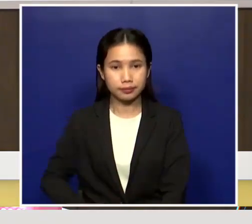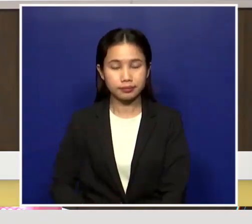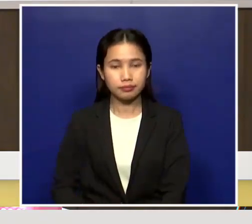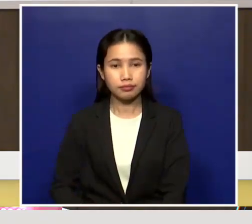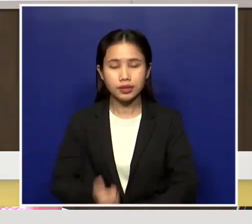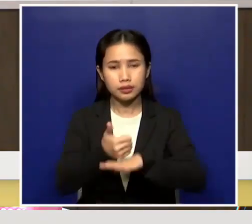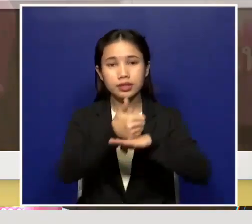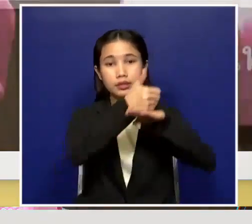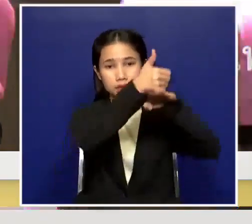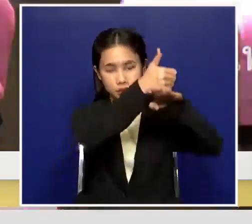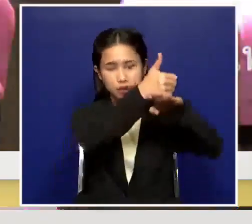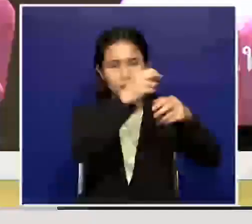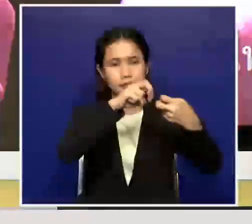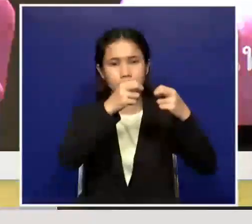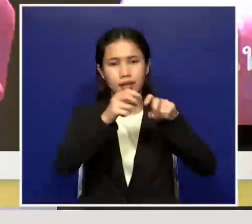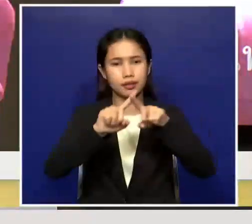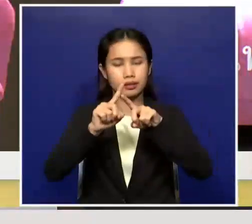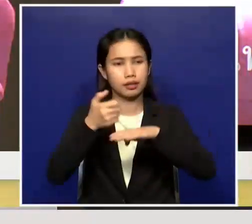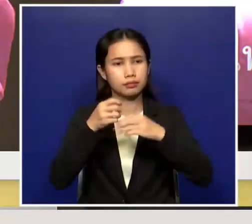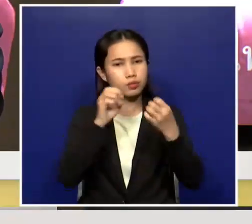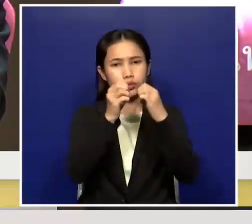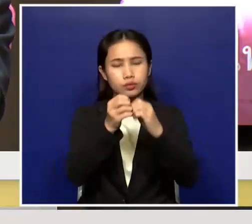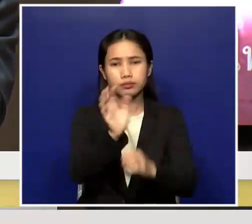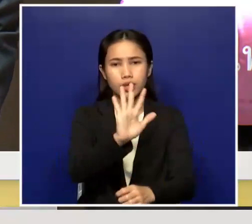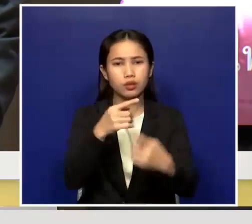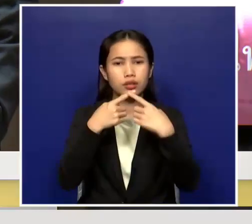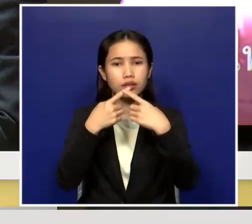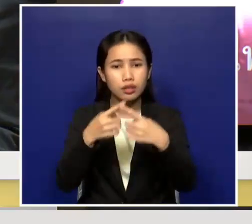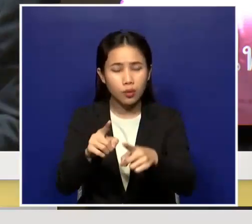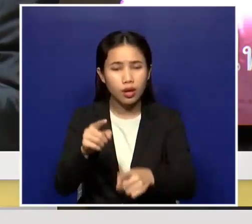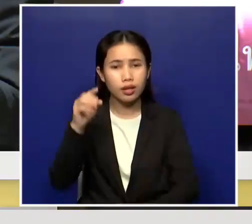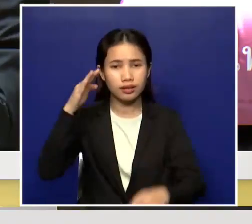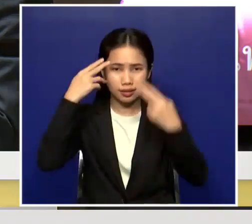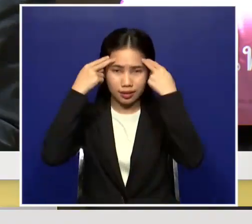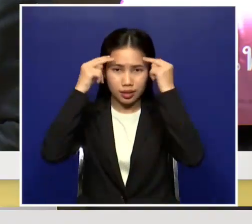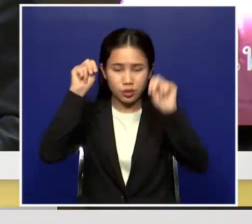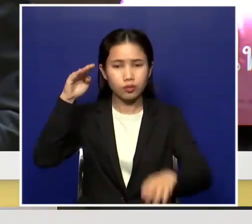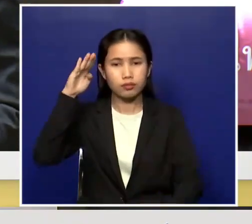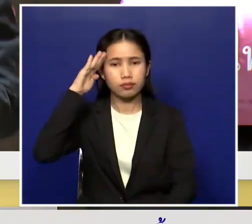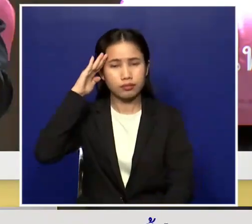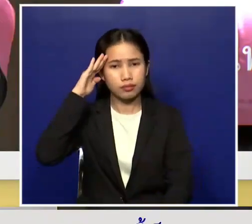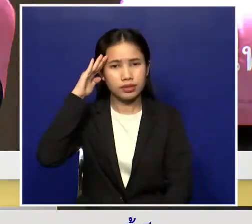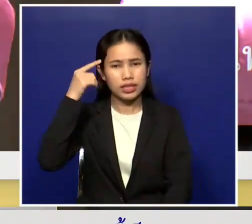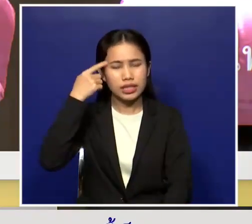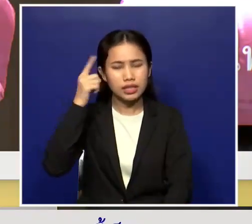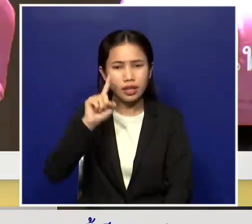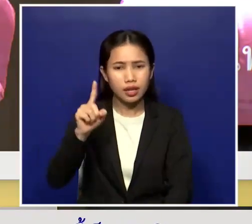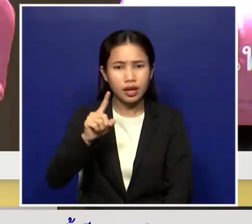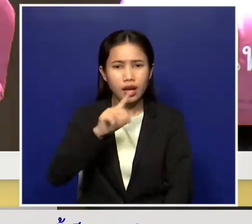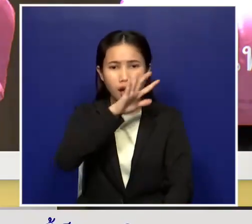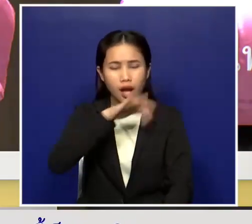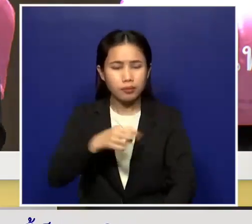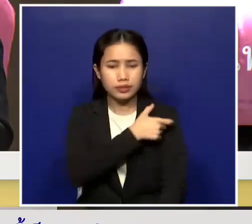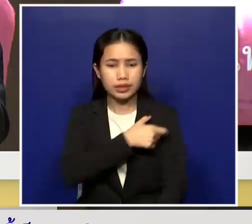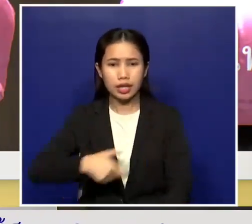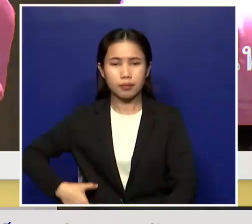งแต่นายกคนนี้ชอบไปทำให้สถาบันมาตกอยู่ในท่ามกลางความขัดแย้